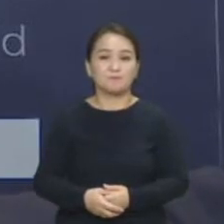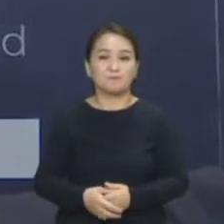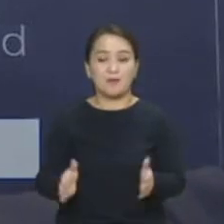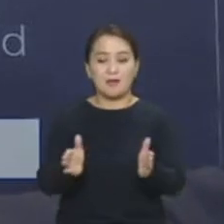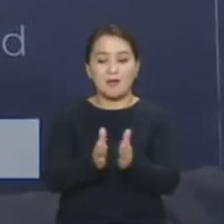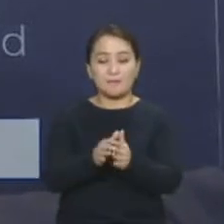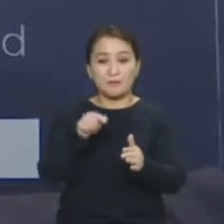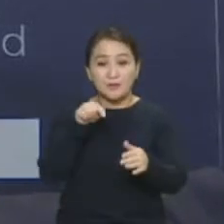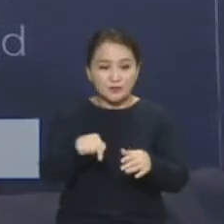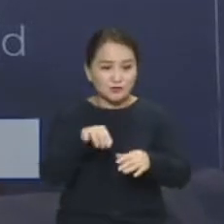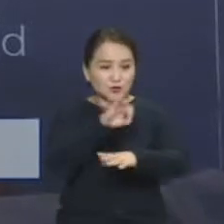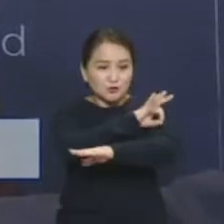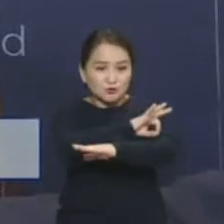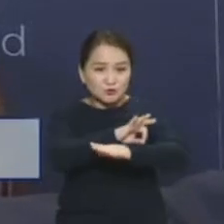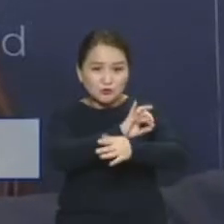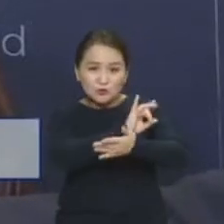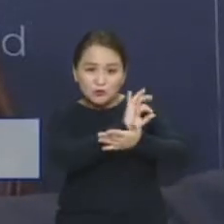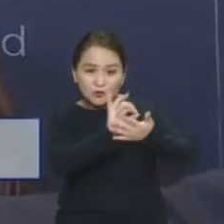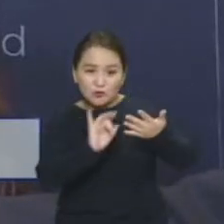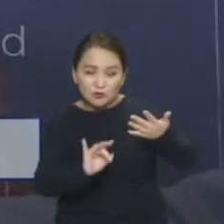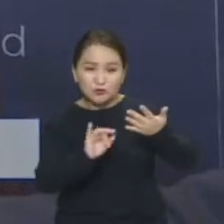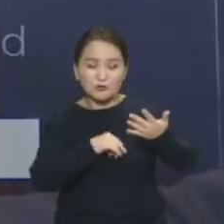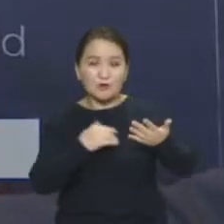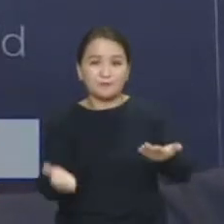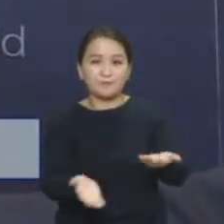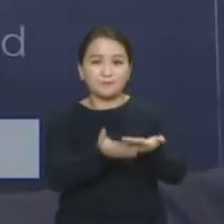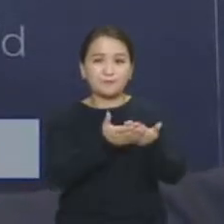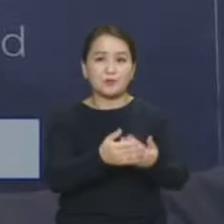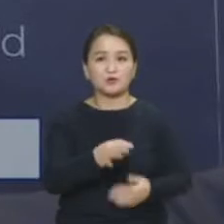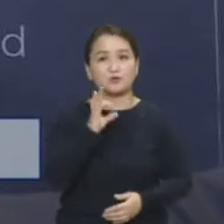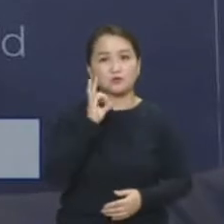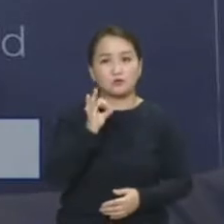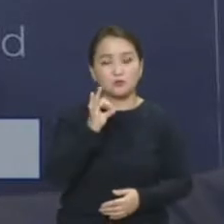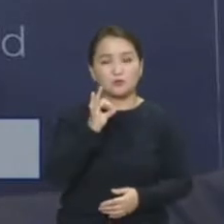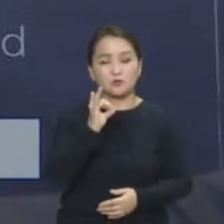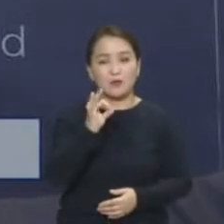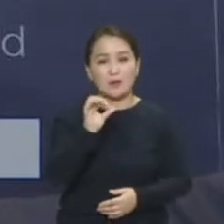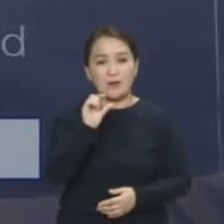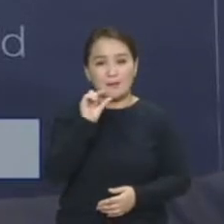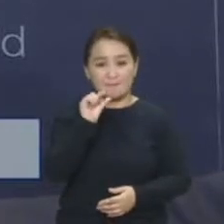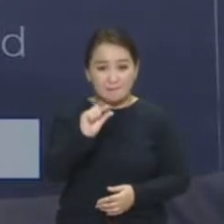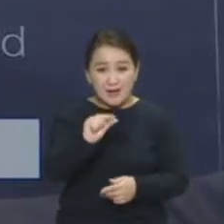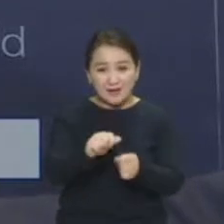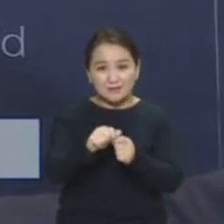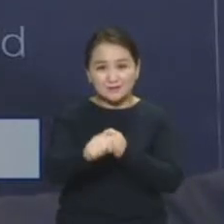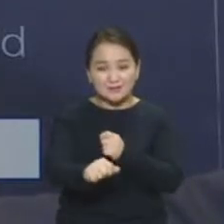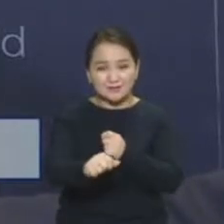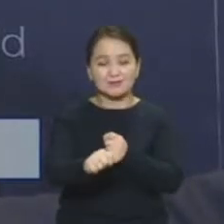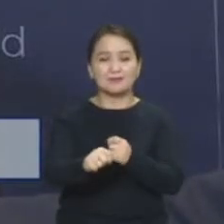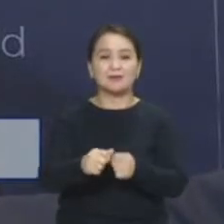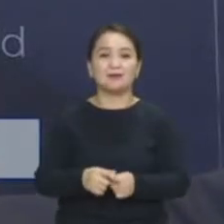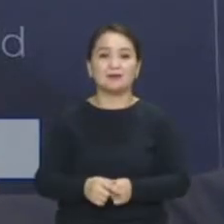хамтарч энэ төслүүдийг хамгийн оптимал зөв одоо баг зарлах